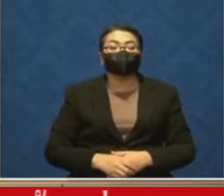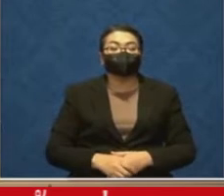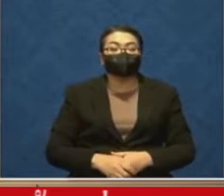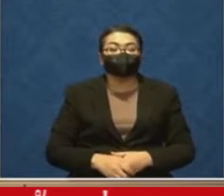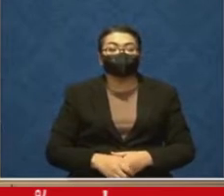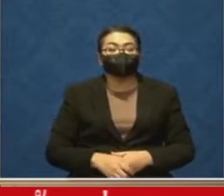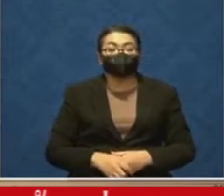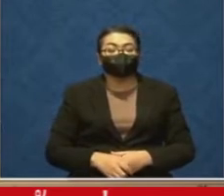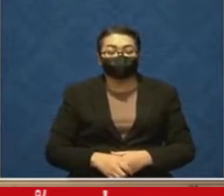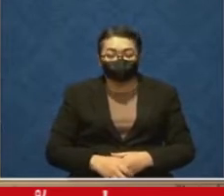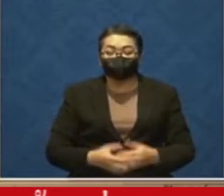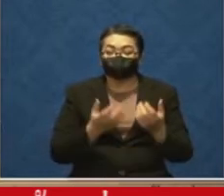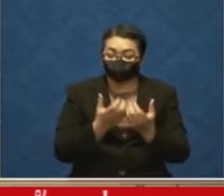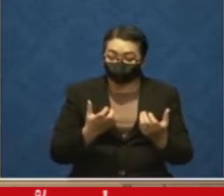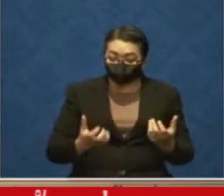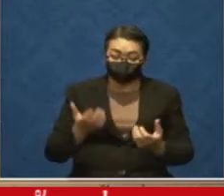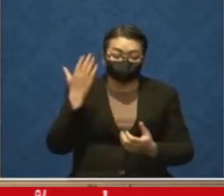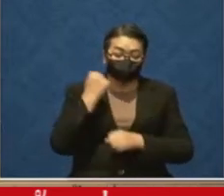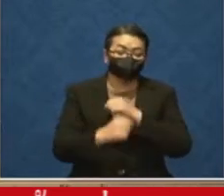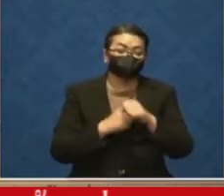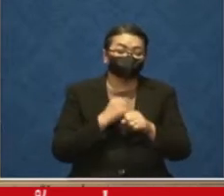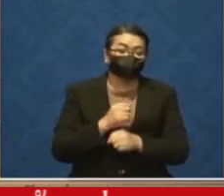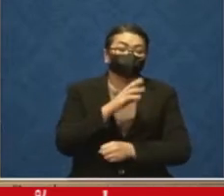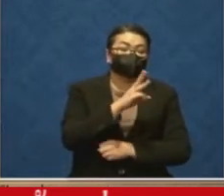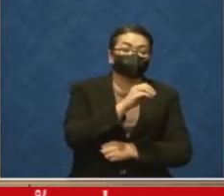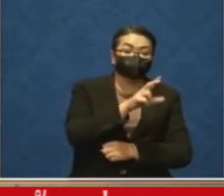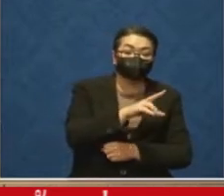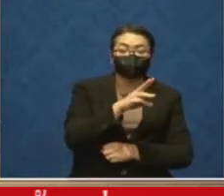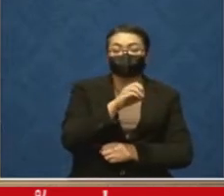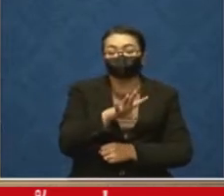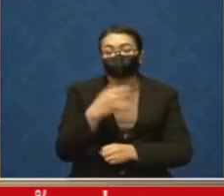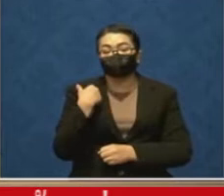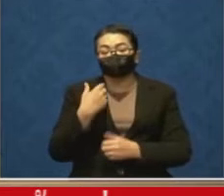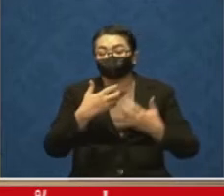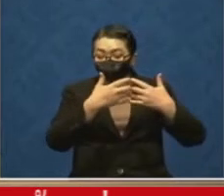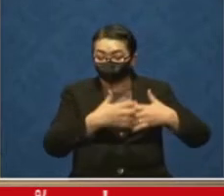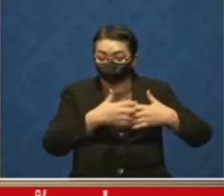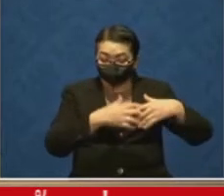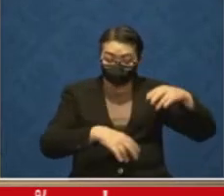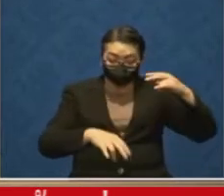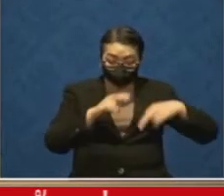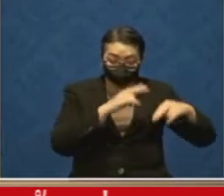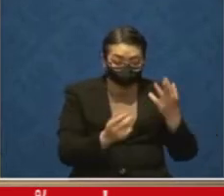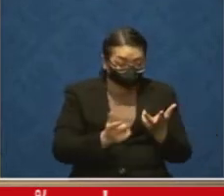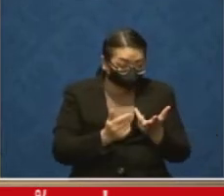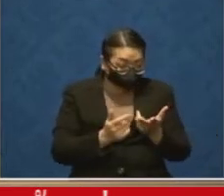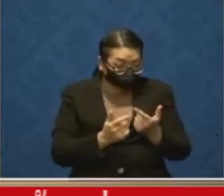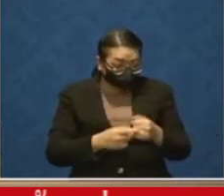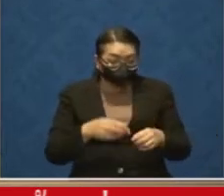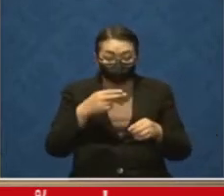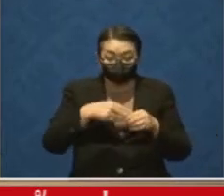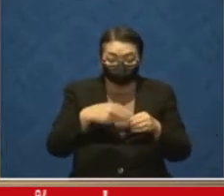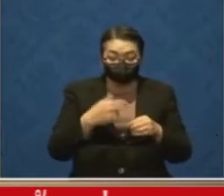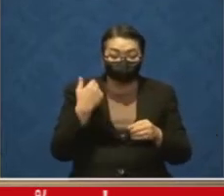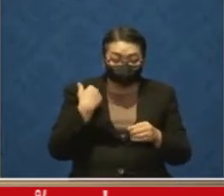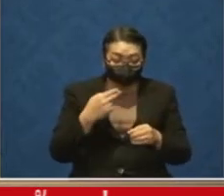อุปกรณตัวนี้นะครับถ้าเป็ปี 6.3-6.4เขาจะมีเครื่องตรวจลับหมายถงว่าเช็คสอบว้มนม